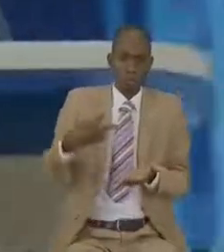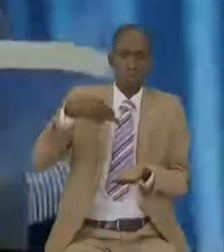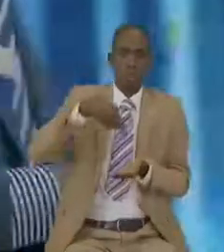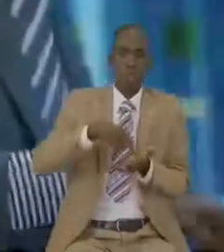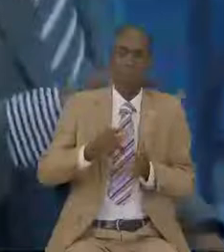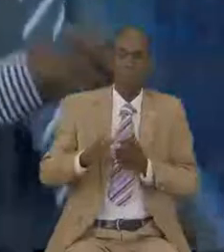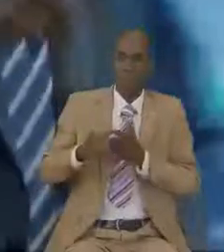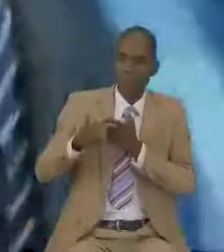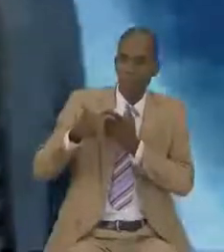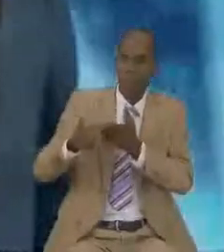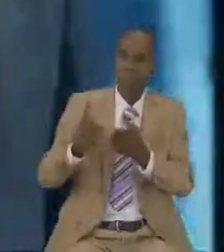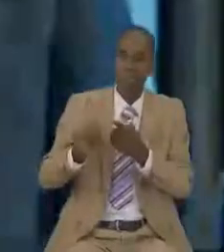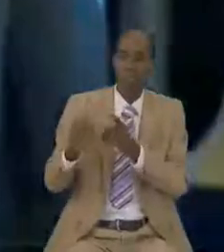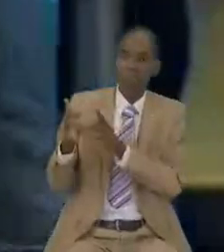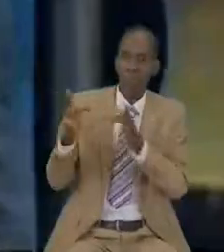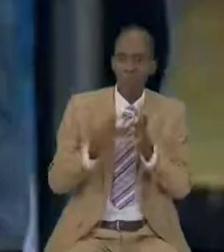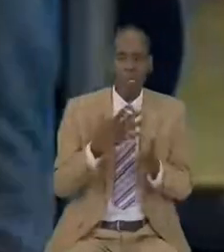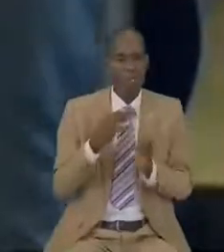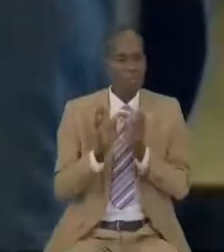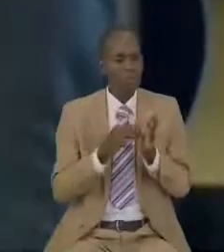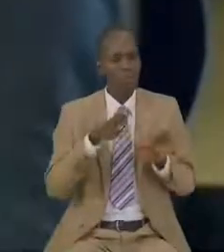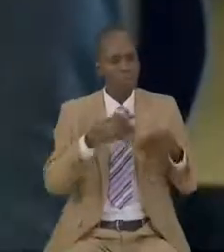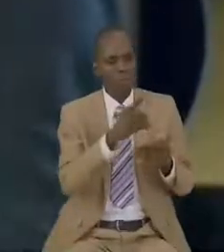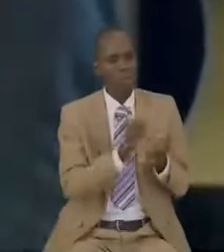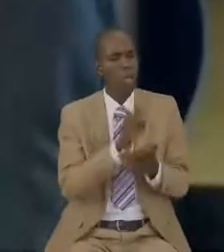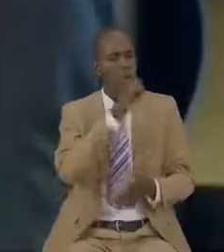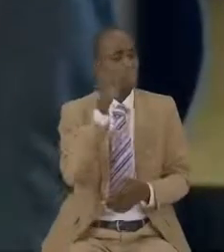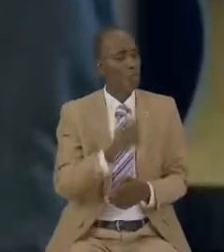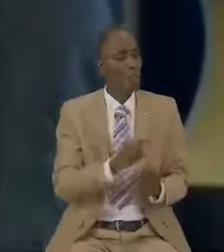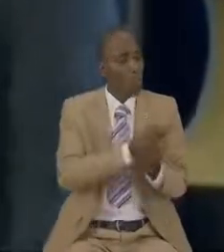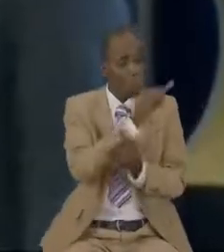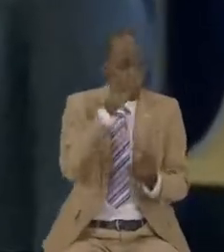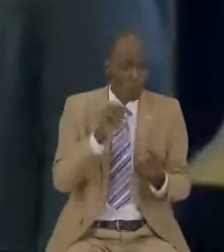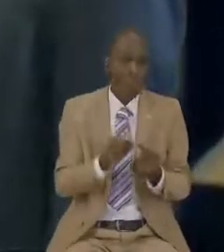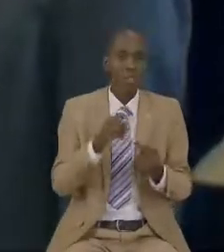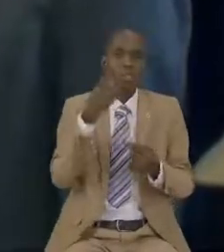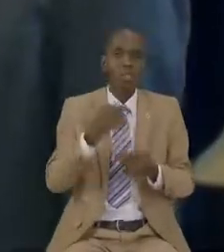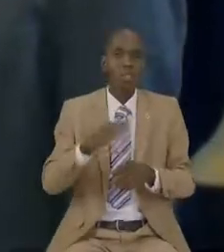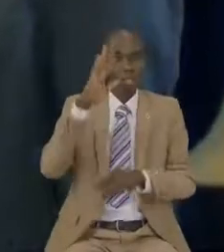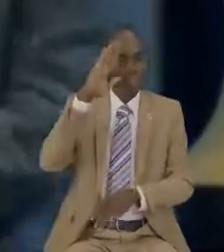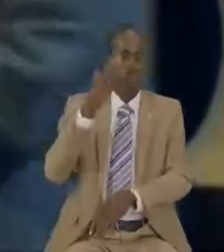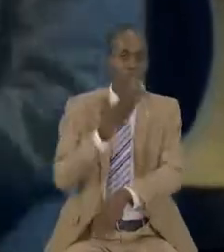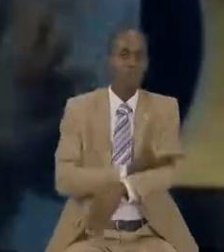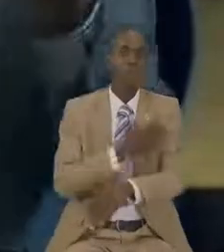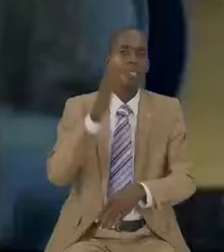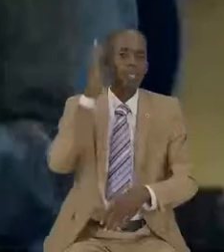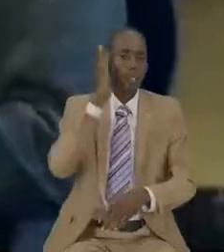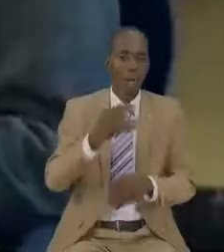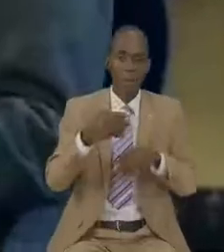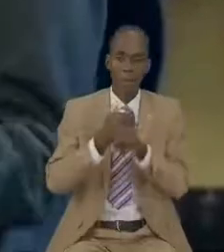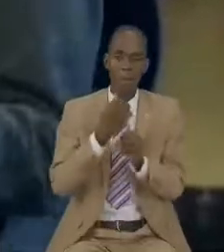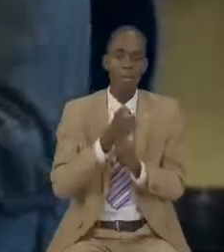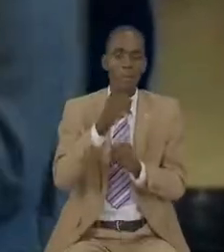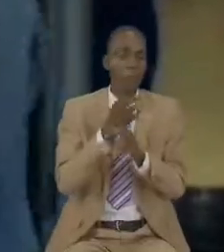Seigneur. Et maintenant, il te rassure et il dit, quand le Fils vous affranchit, vous